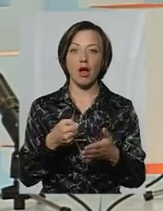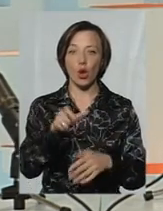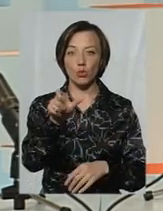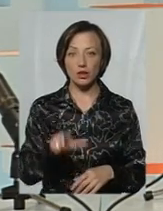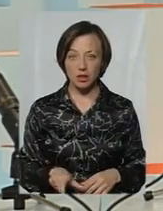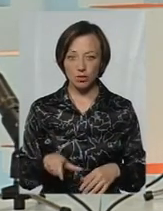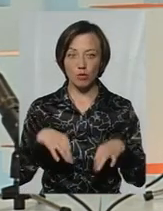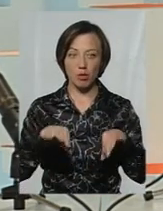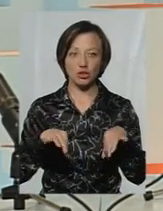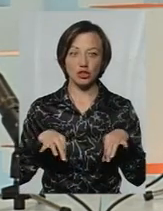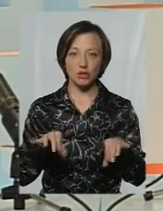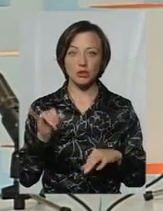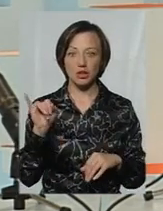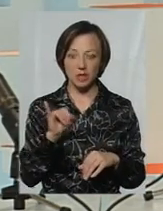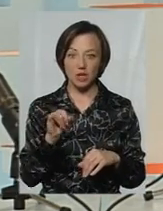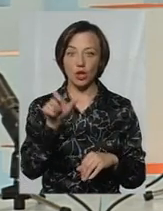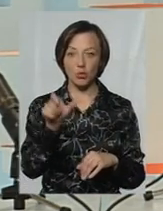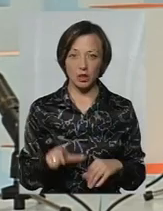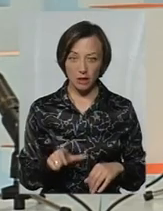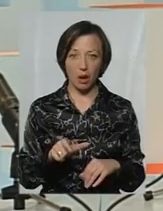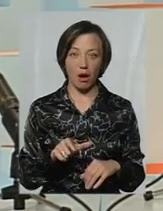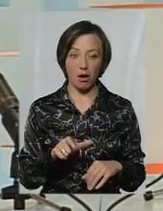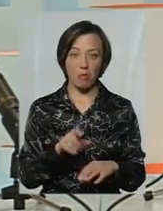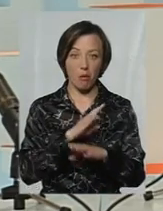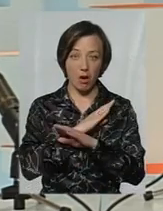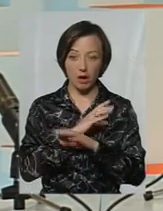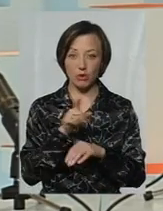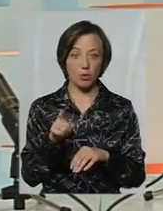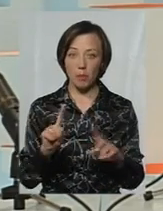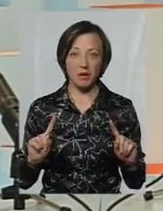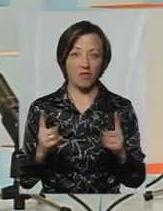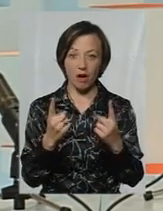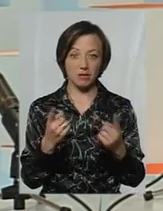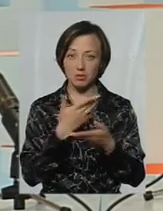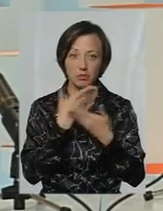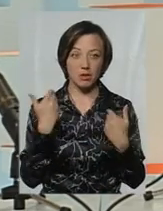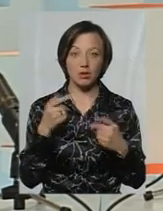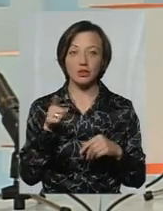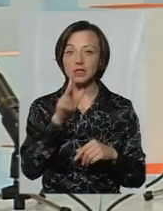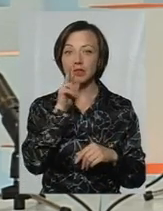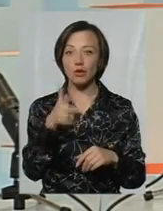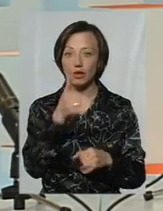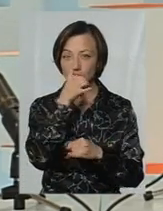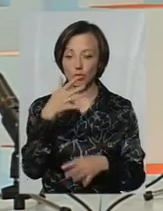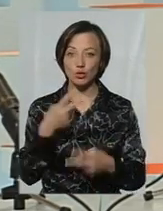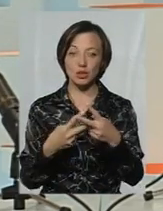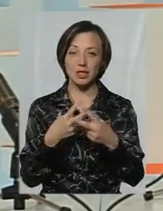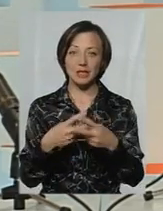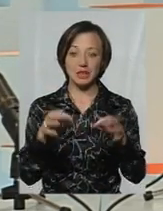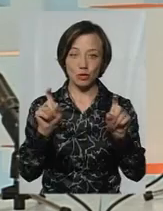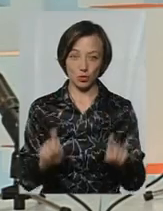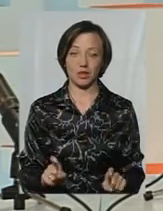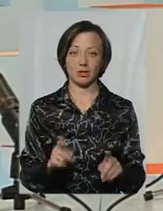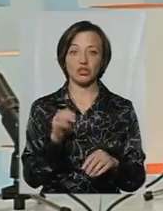людину, і людина померла, його не те, що під вартою не тримають, його 3 роки не можуть засудити. Ну,